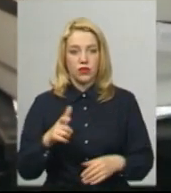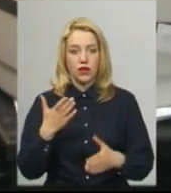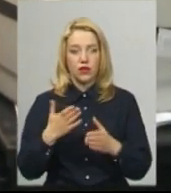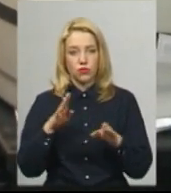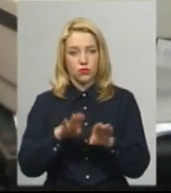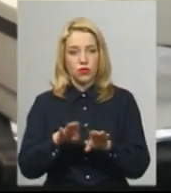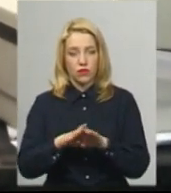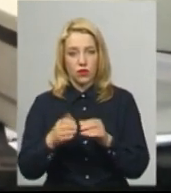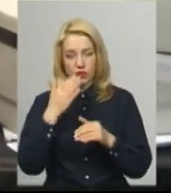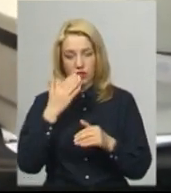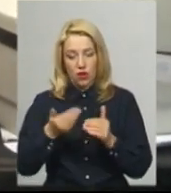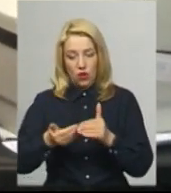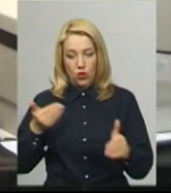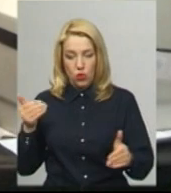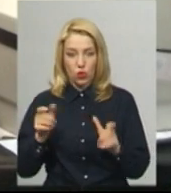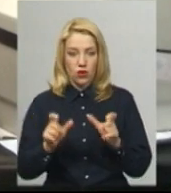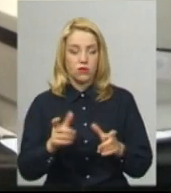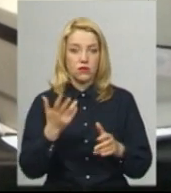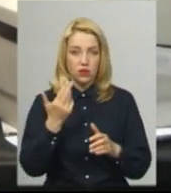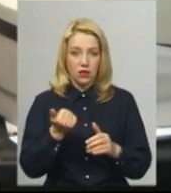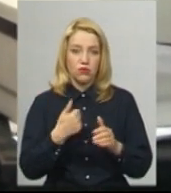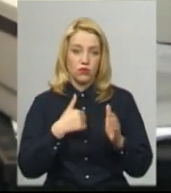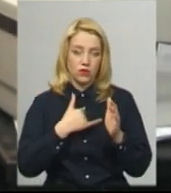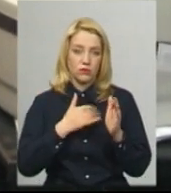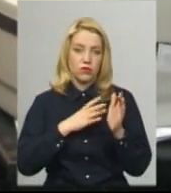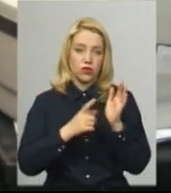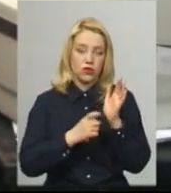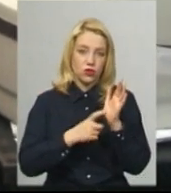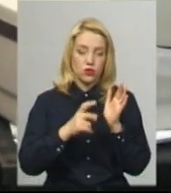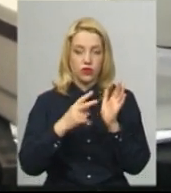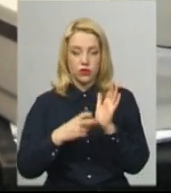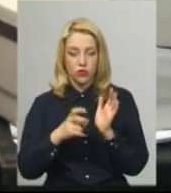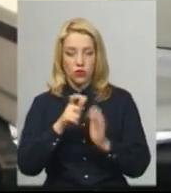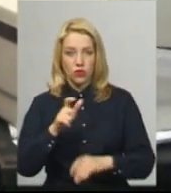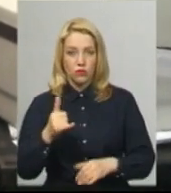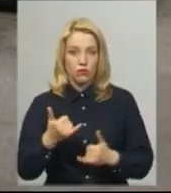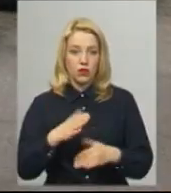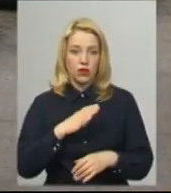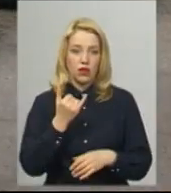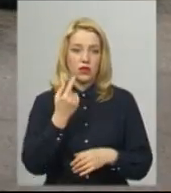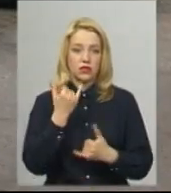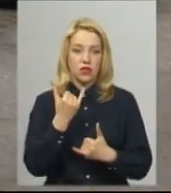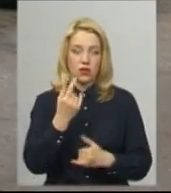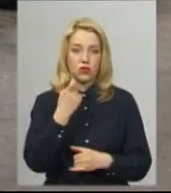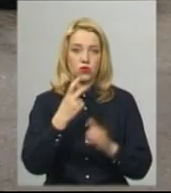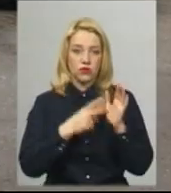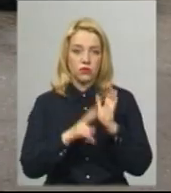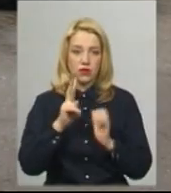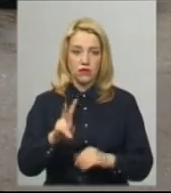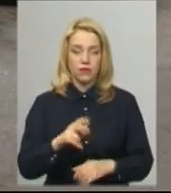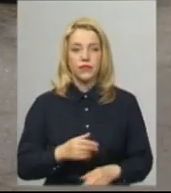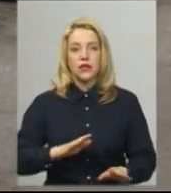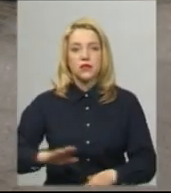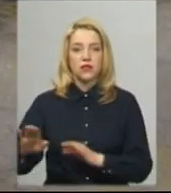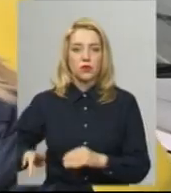до карантину? то, звісно, 600-700, у нас було чоловіка, зараз 172. Заступниця директора ТО